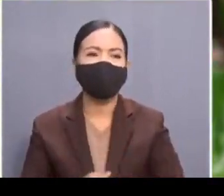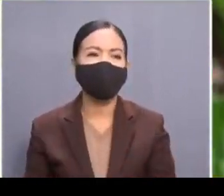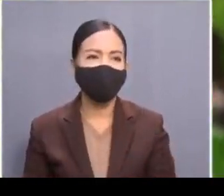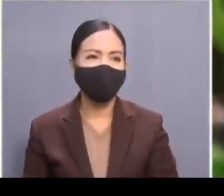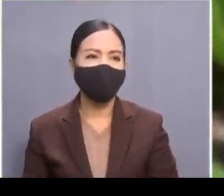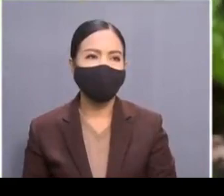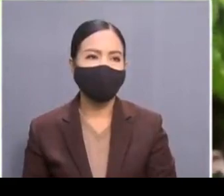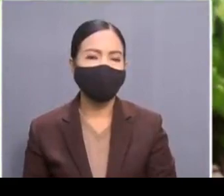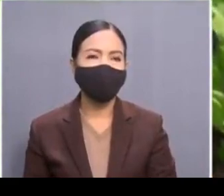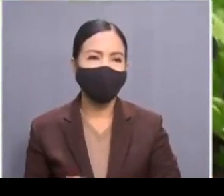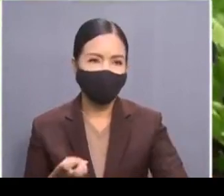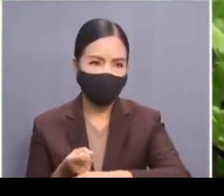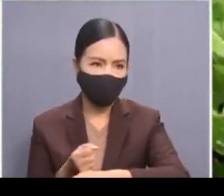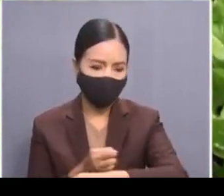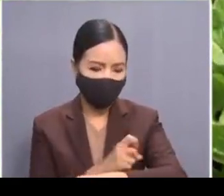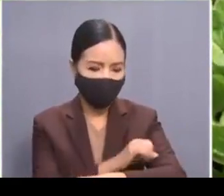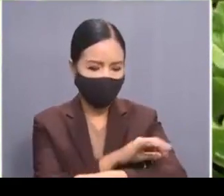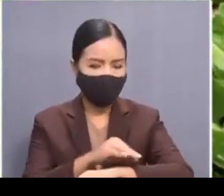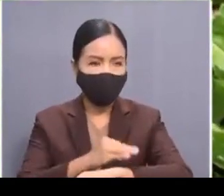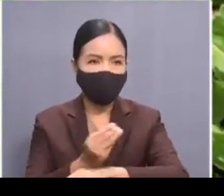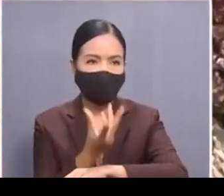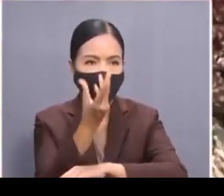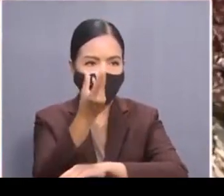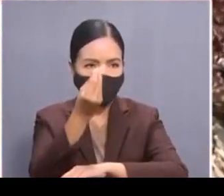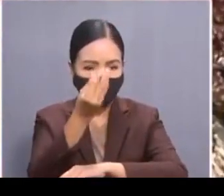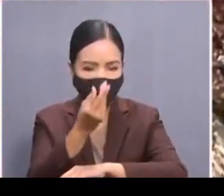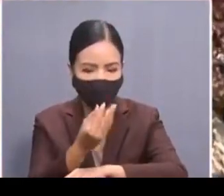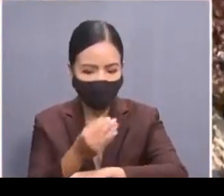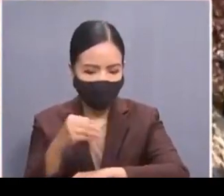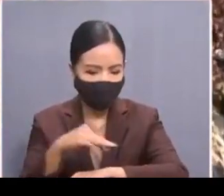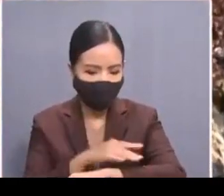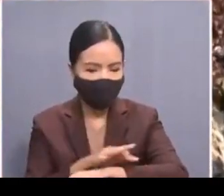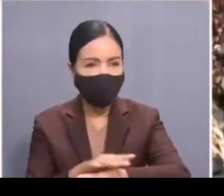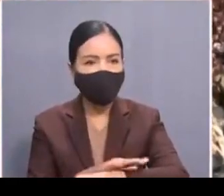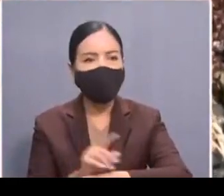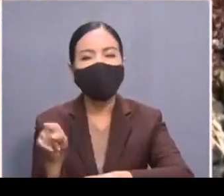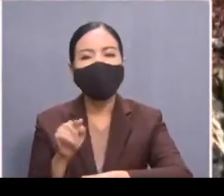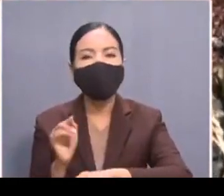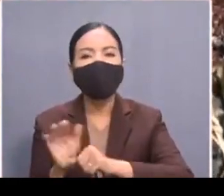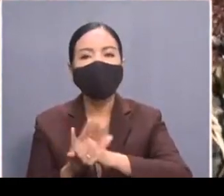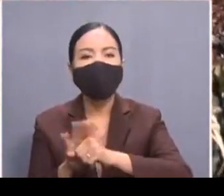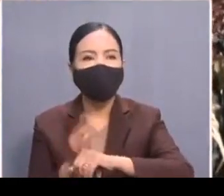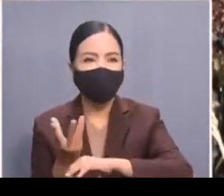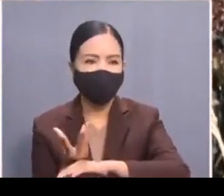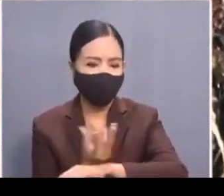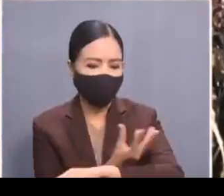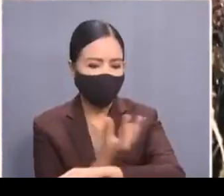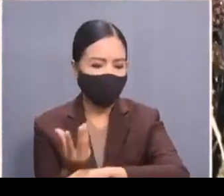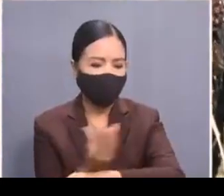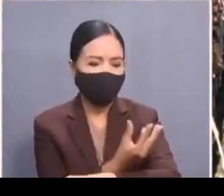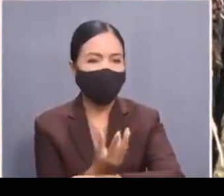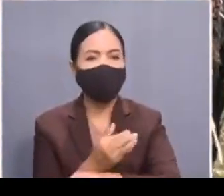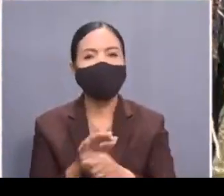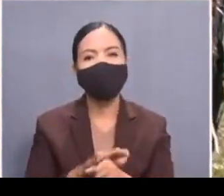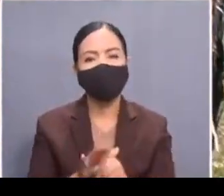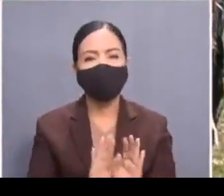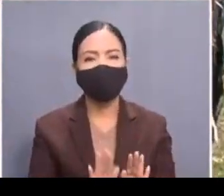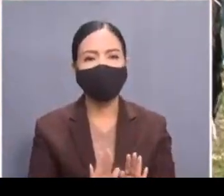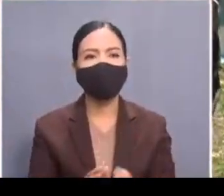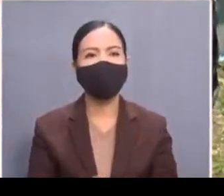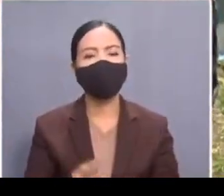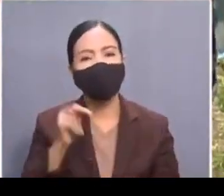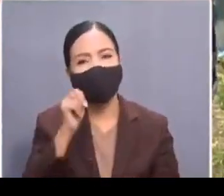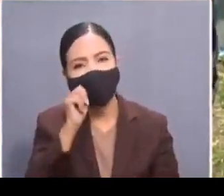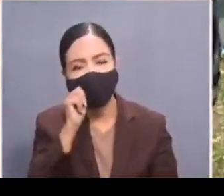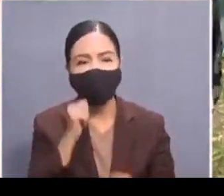ร่งร่วนซุยจนน้ำที่ลงมาแล้วไม่เก็บเลยมันเราก็สามารถที่จะทำให้เขามีปริมาณที่มันเก็บทั้งน้